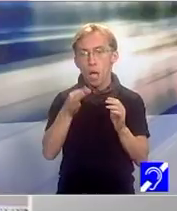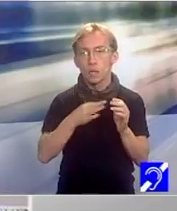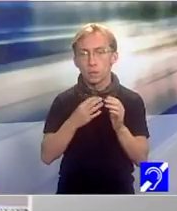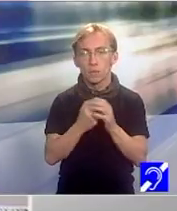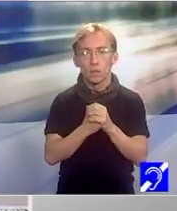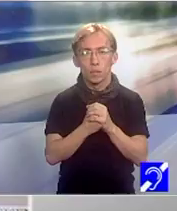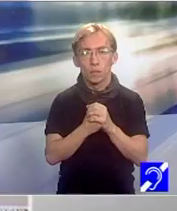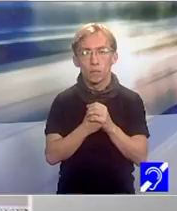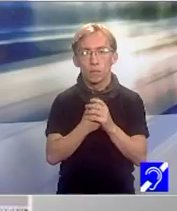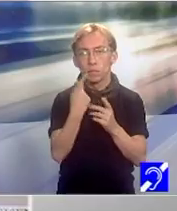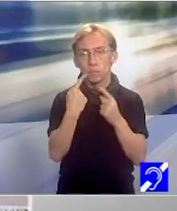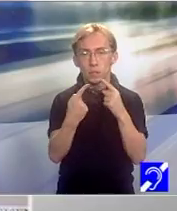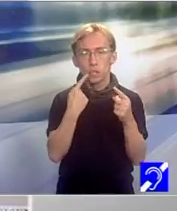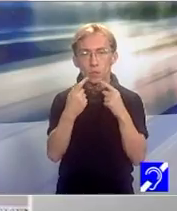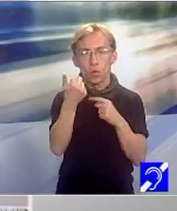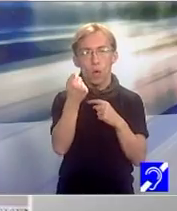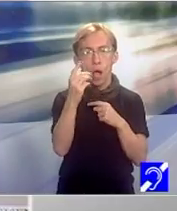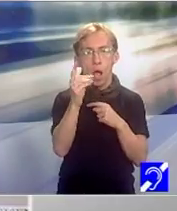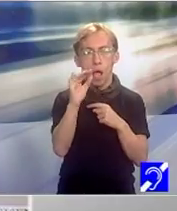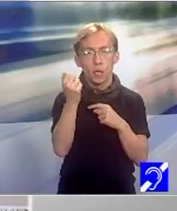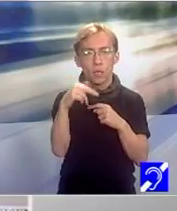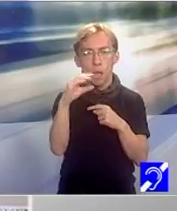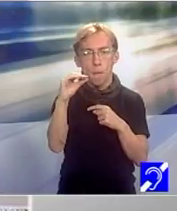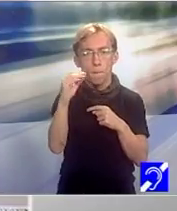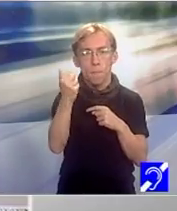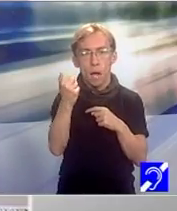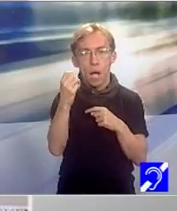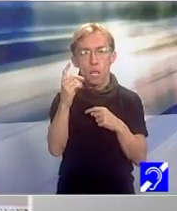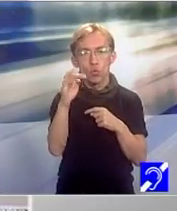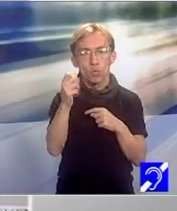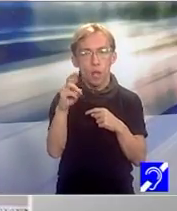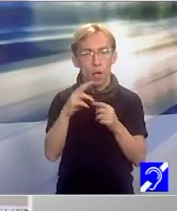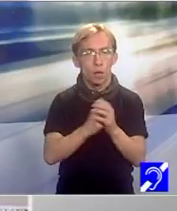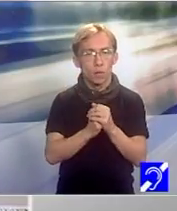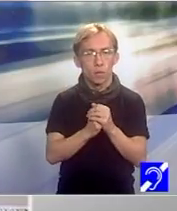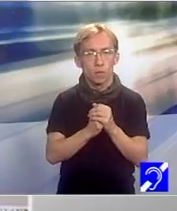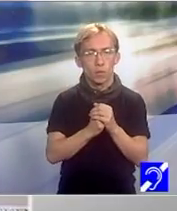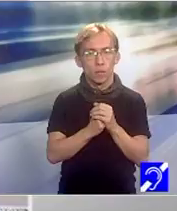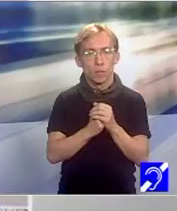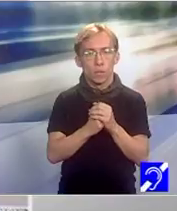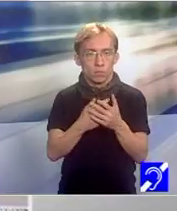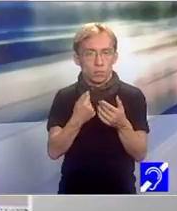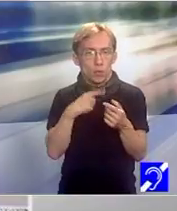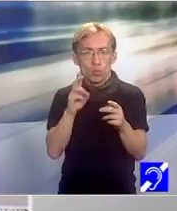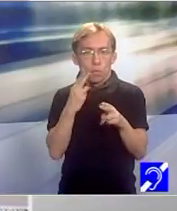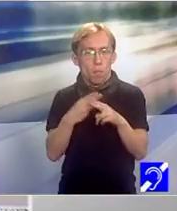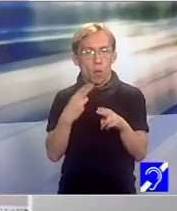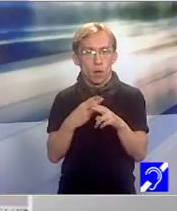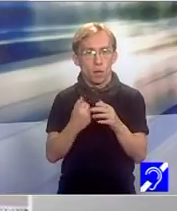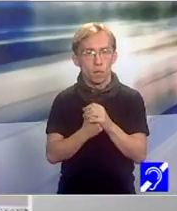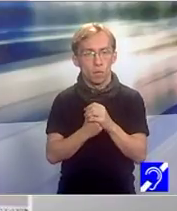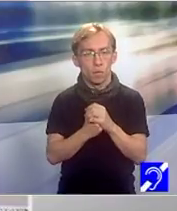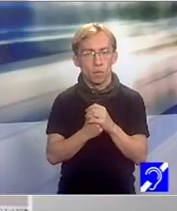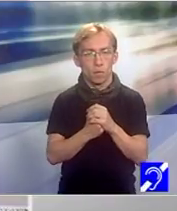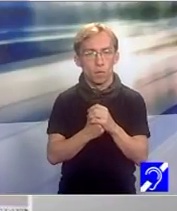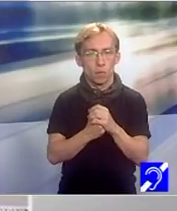dat vorbeam cu Adrian Păduraru și mi-a spus, zice, gândesc la fel de pozitiv ca tine, numai că eu nu-s bolnav. Și atunci mi-a zis, bă, stai puțin, că nici eu